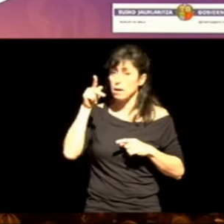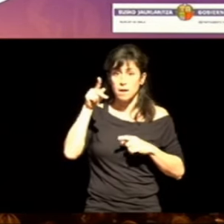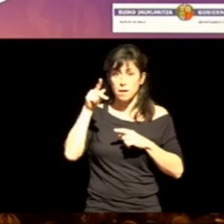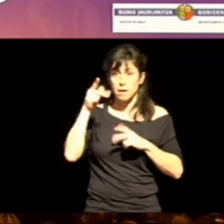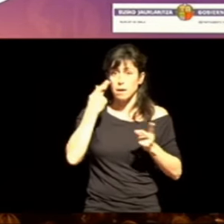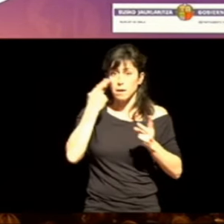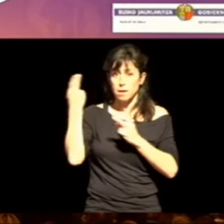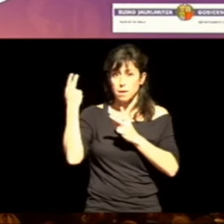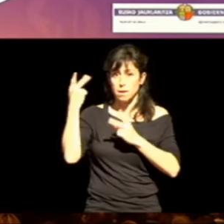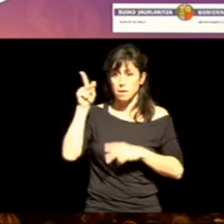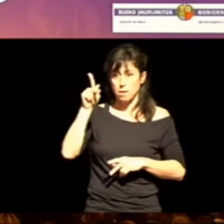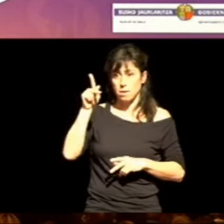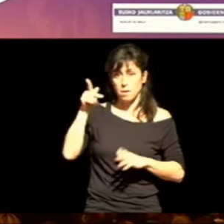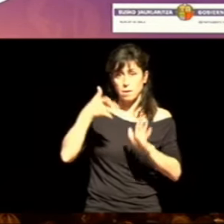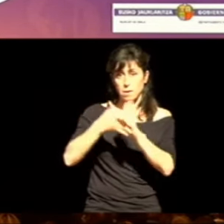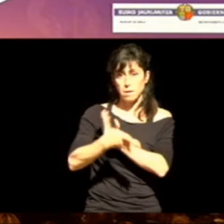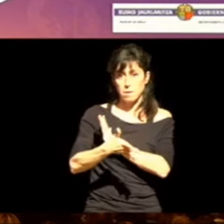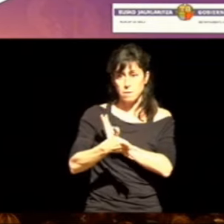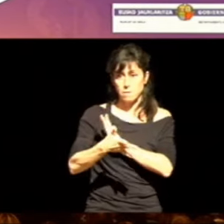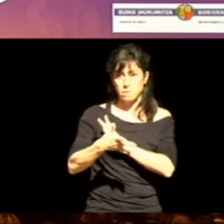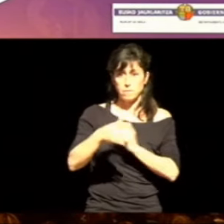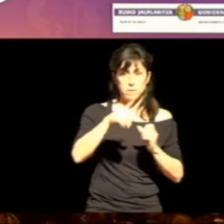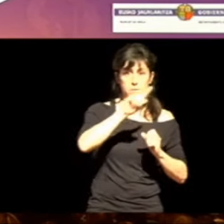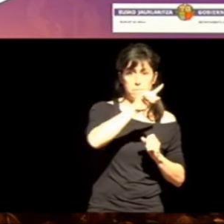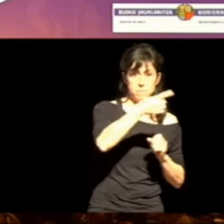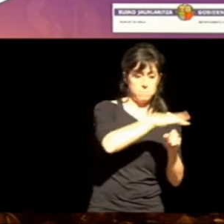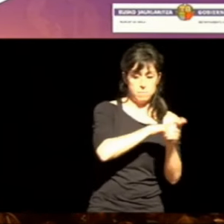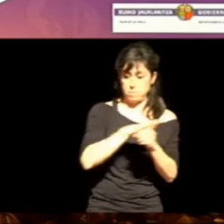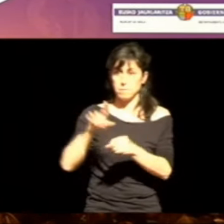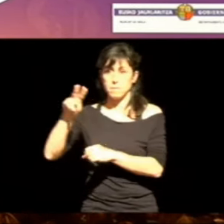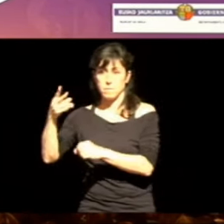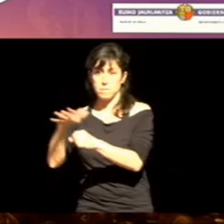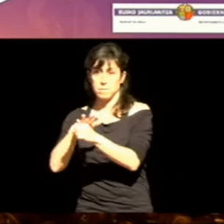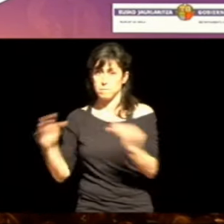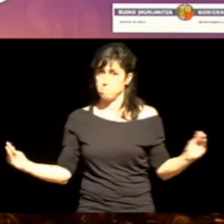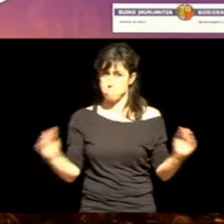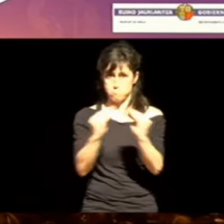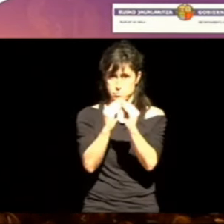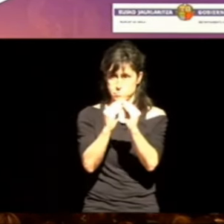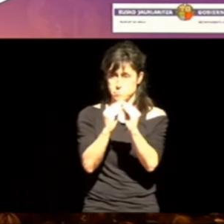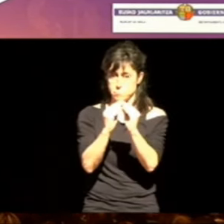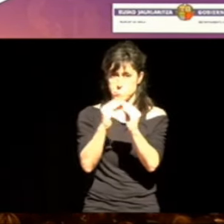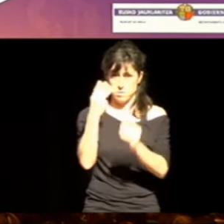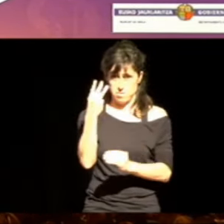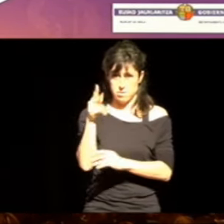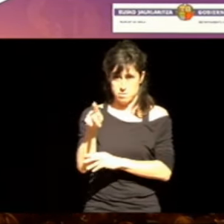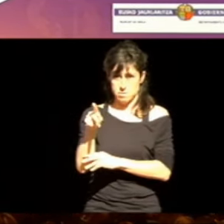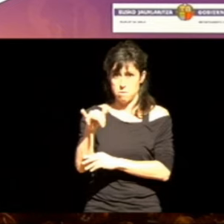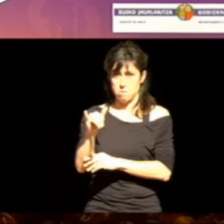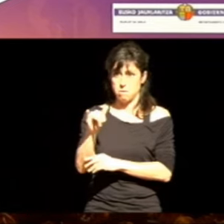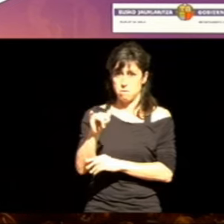irizpide horiek komunak direla lehenengo eta bigarren dimentsioaren artean. Hiru horiek, lehenengoa, ba,